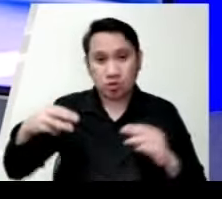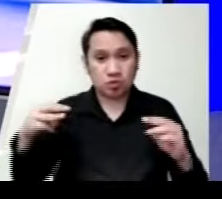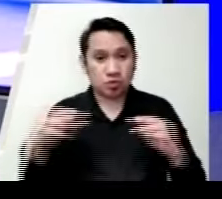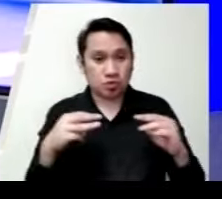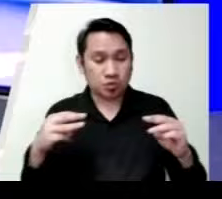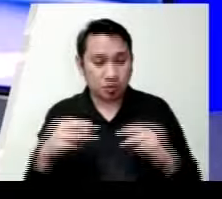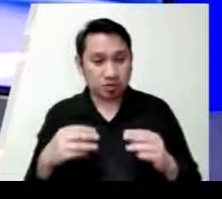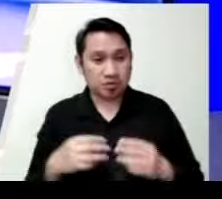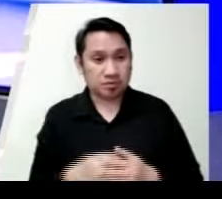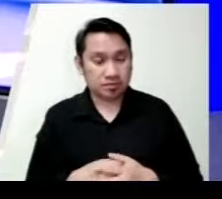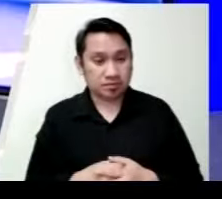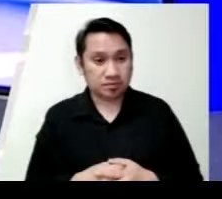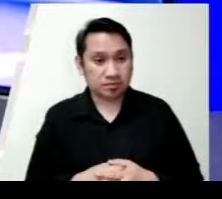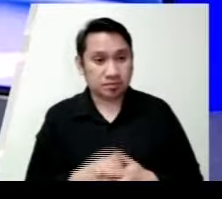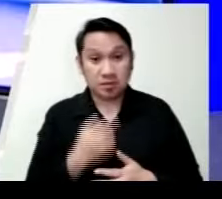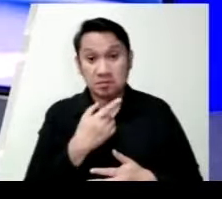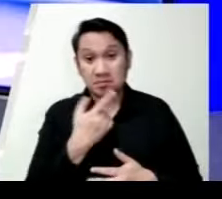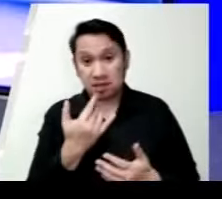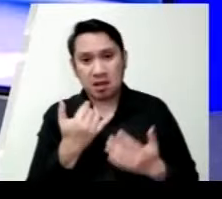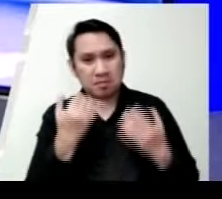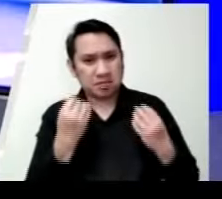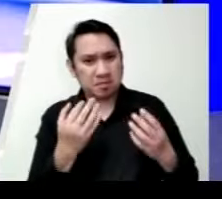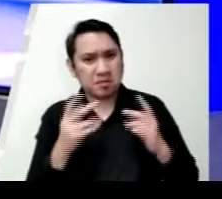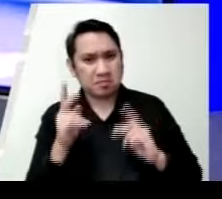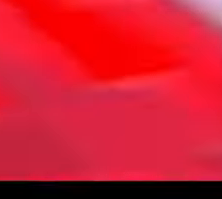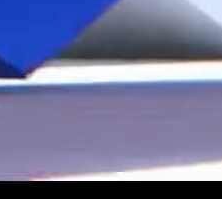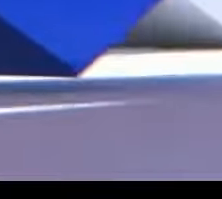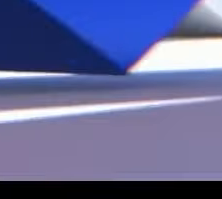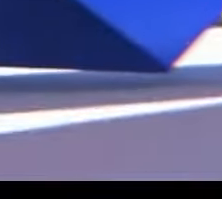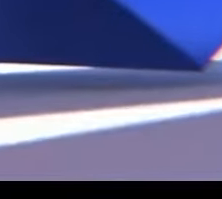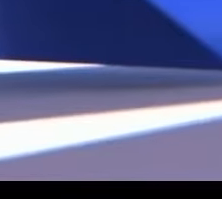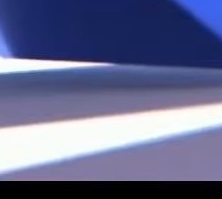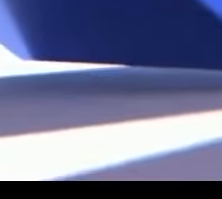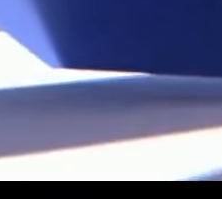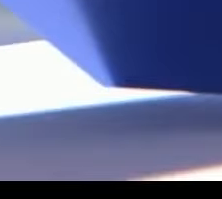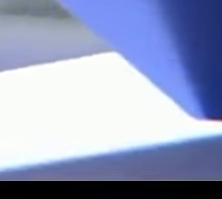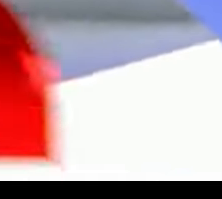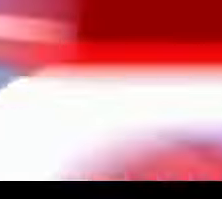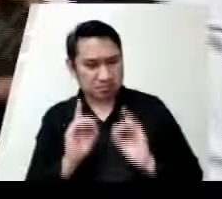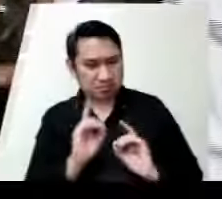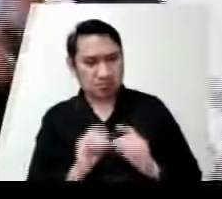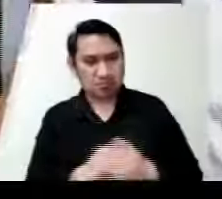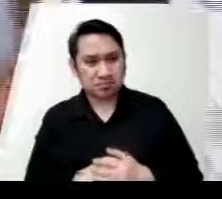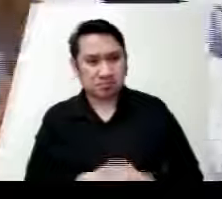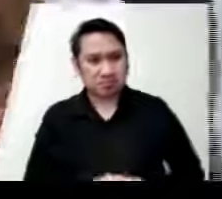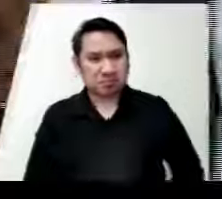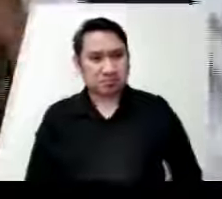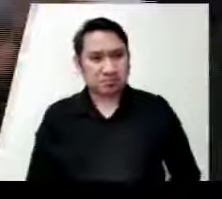positive comments ng mga manonood. Makichika kay Aubrey Carampel.